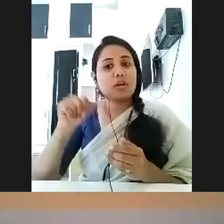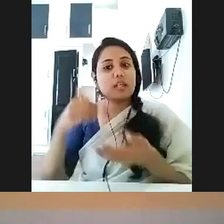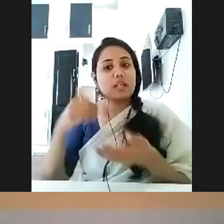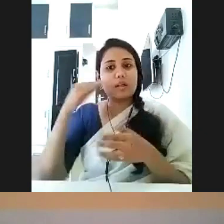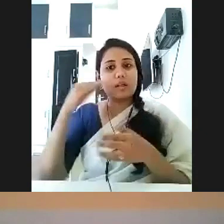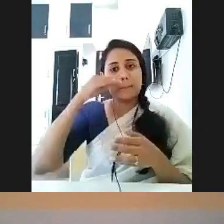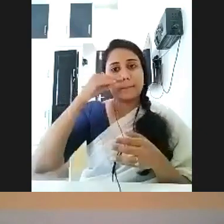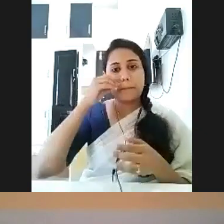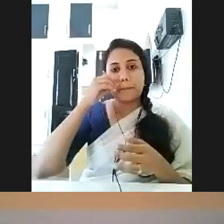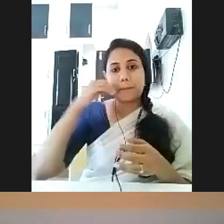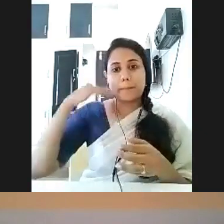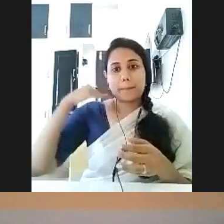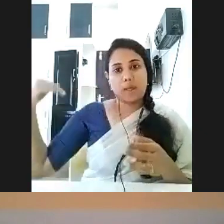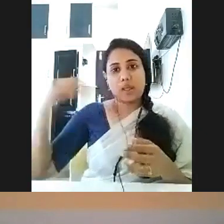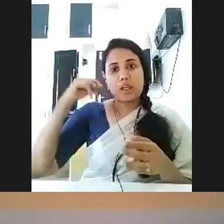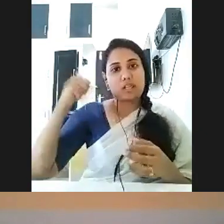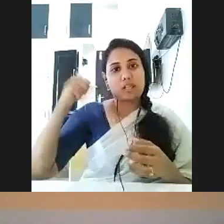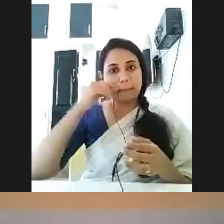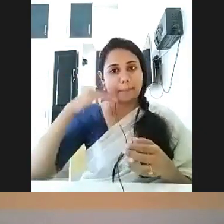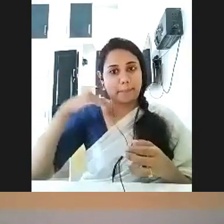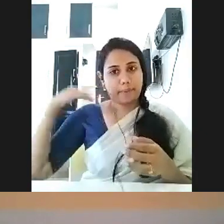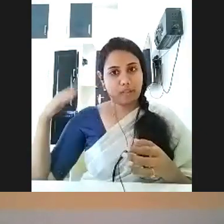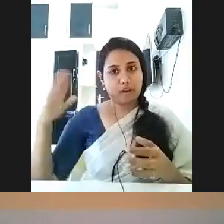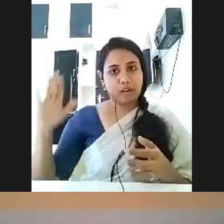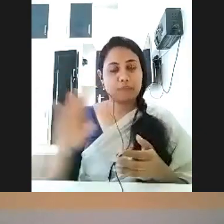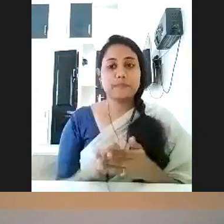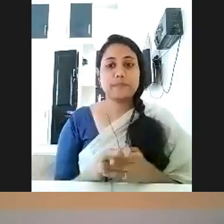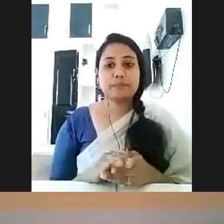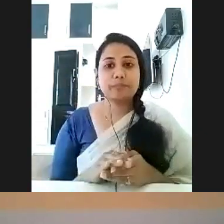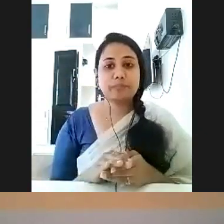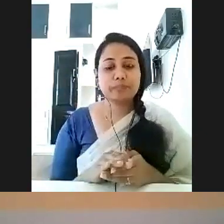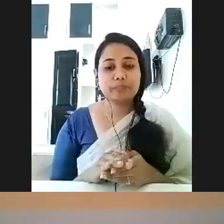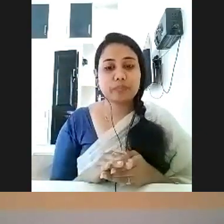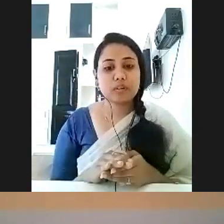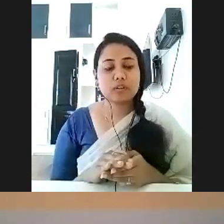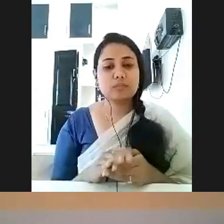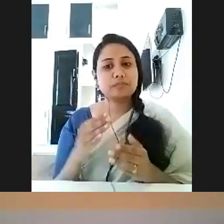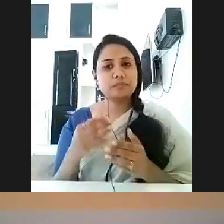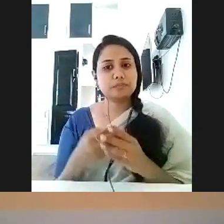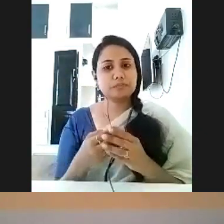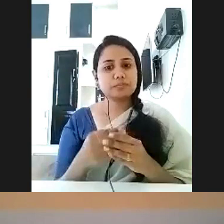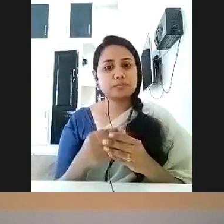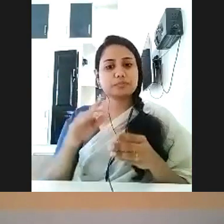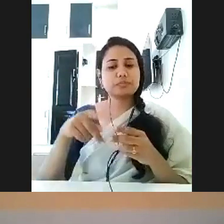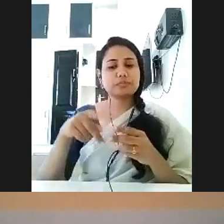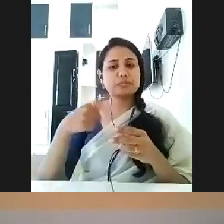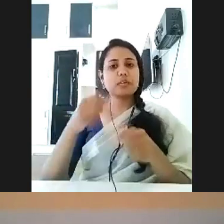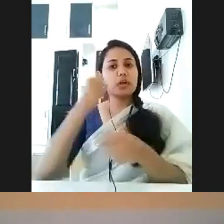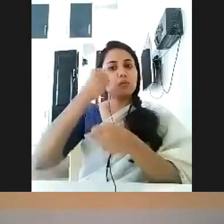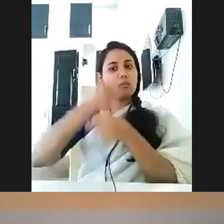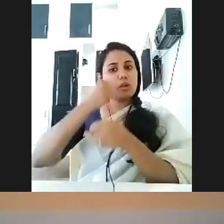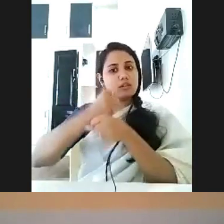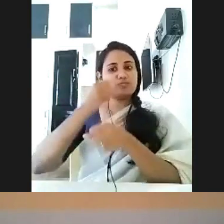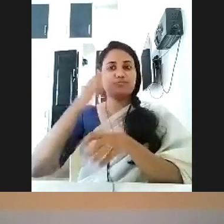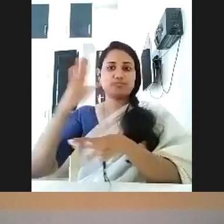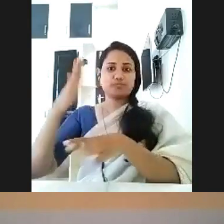അറിയാം സർ, പറയൂ സർ. പക്ഷെ മാഡം നമ്മള് പിന്നെ ഈ ഗവൺമെന്റ് സർവീസിൽ ഇല്ല ആളാണ് സാറേ.